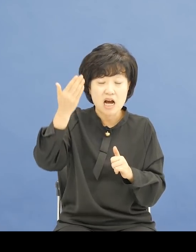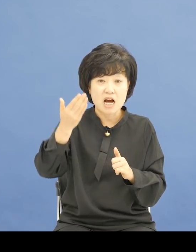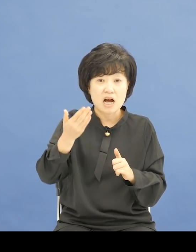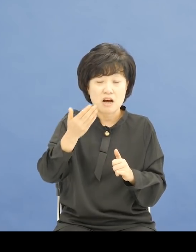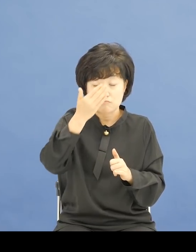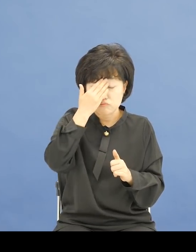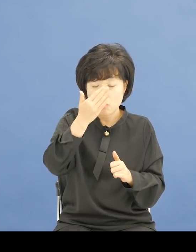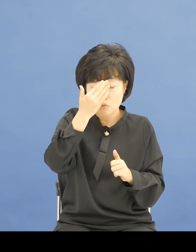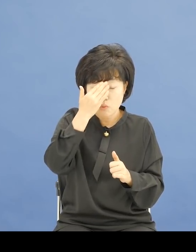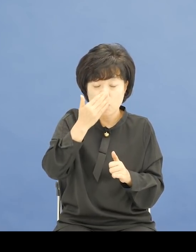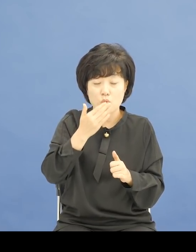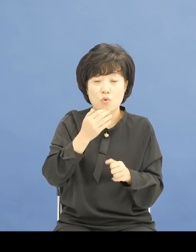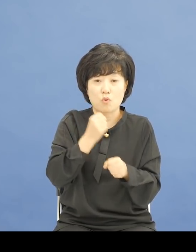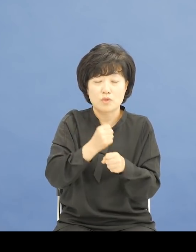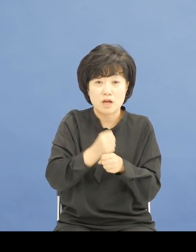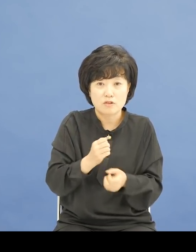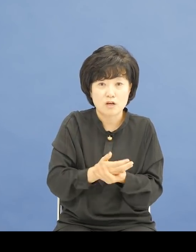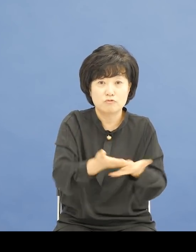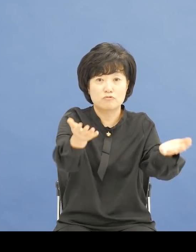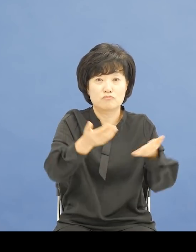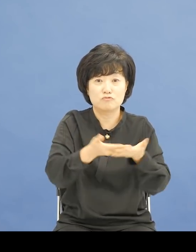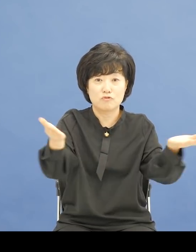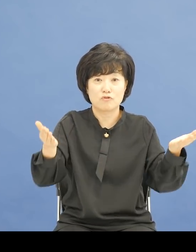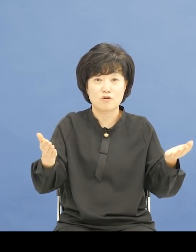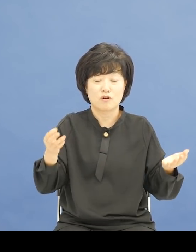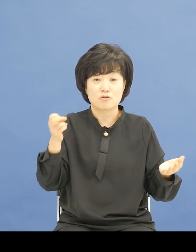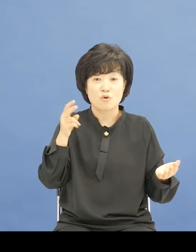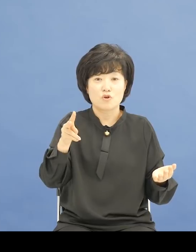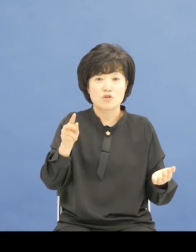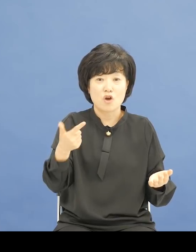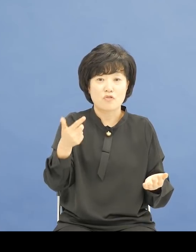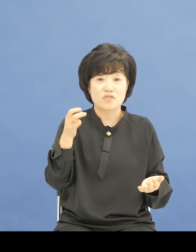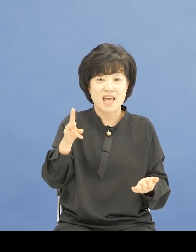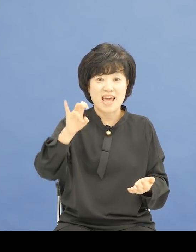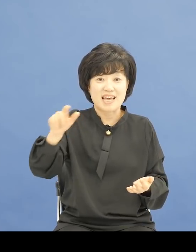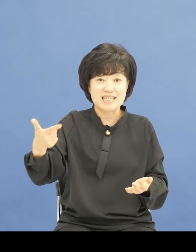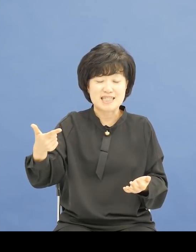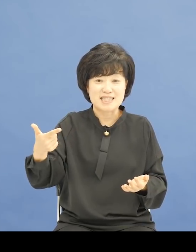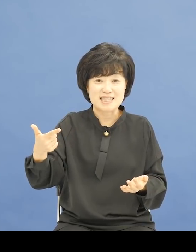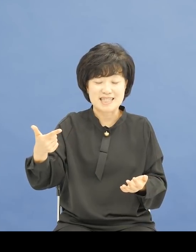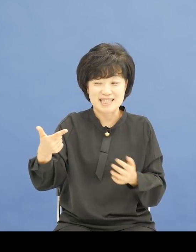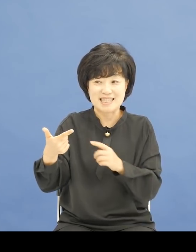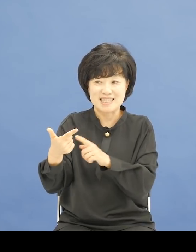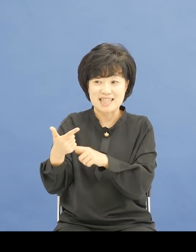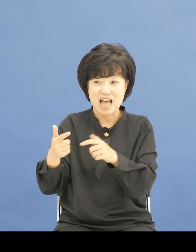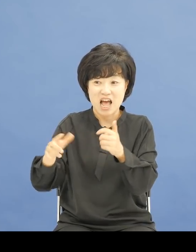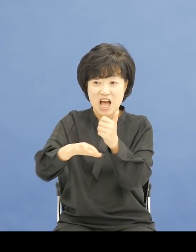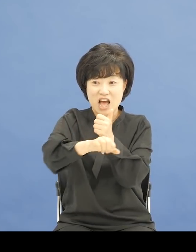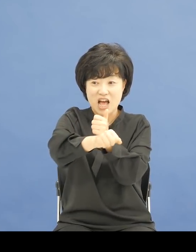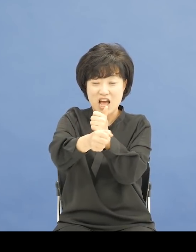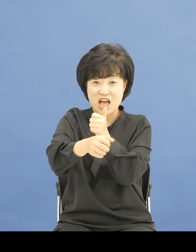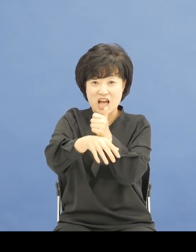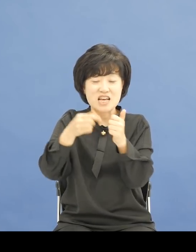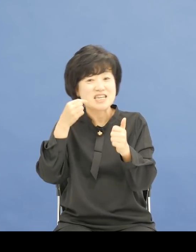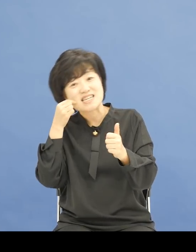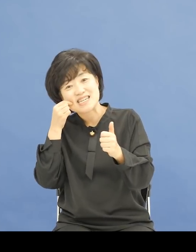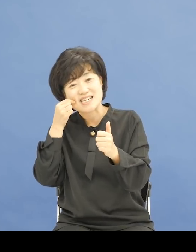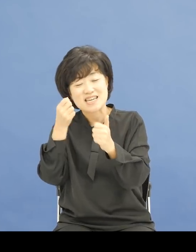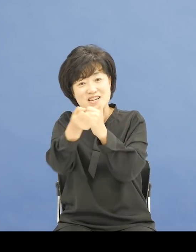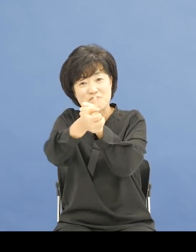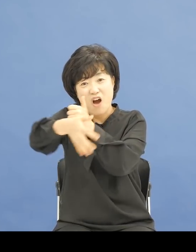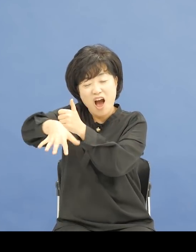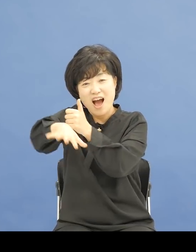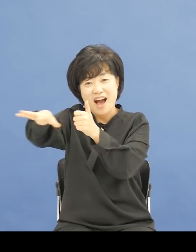와. 네, 그게 네. 또 이제 연예인 팬분들이 또 주문하셨다가 예? 이제 그 팬분들이 주문하셨다가 좀